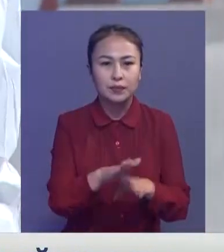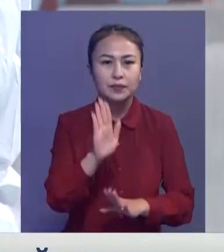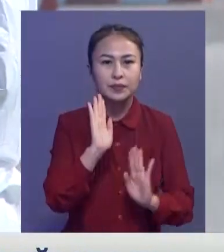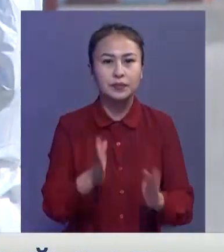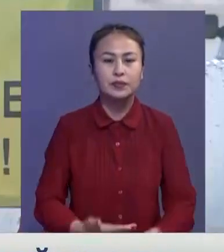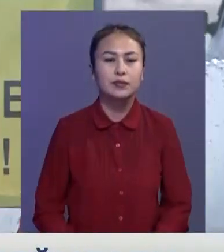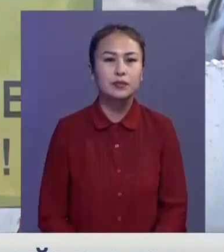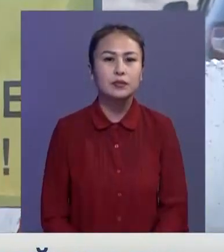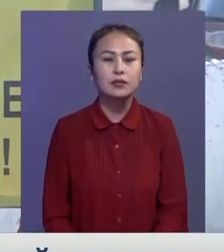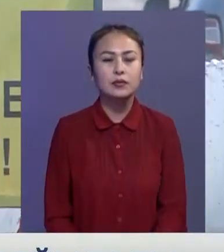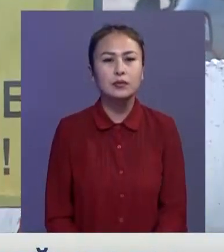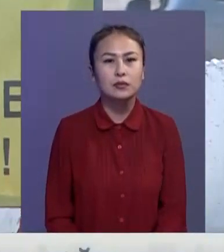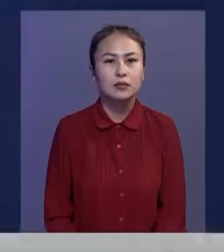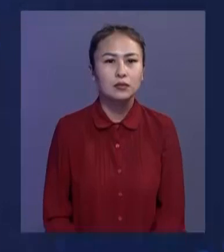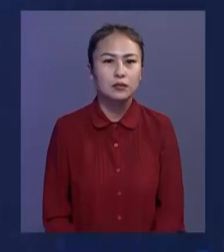етіледі.